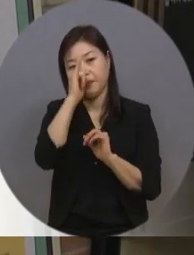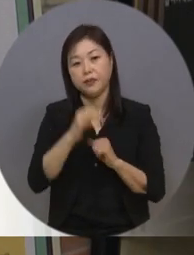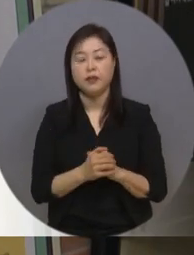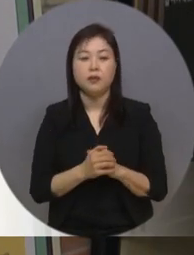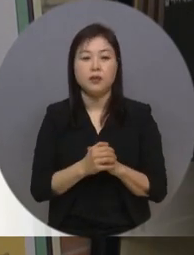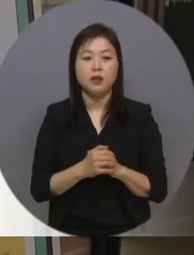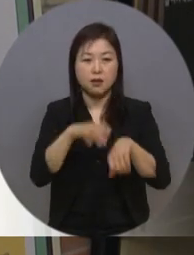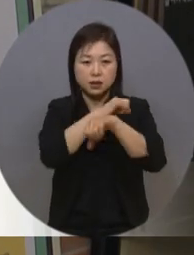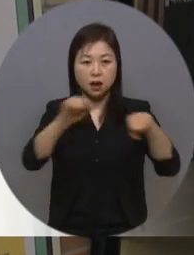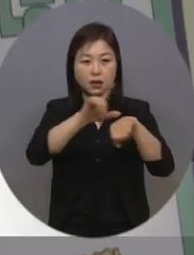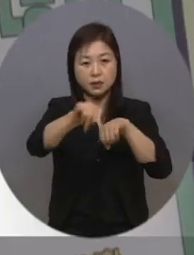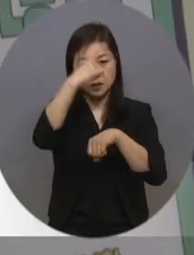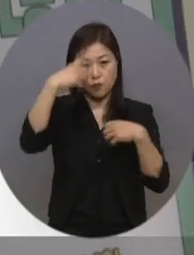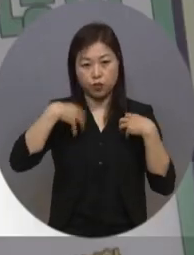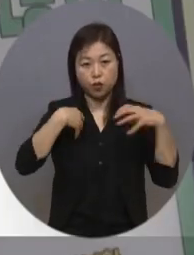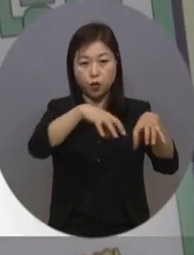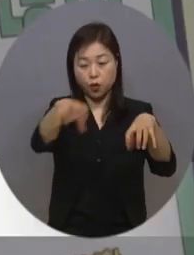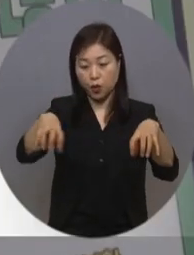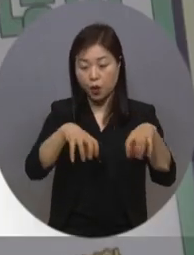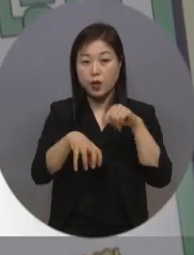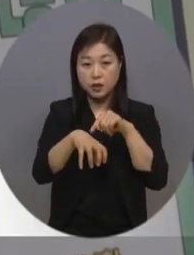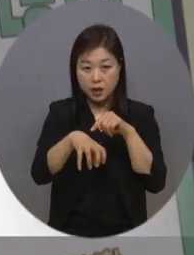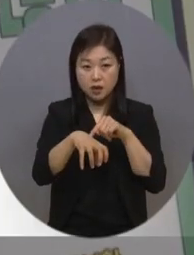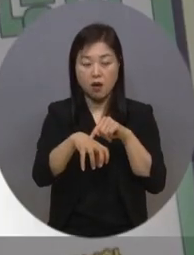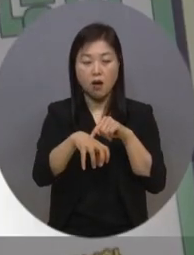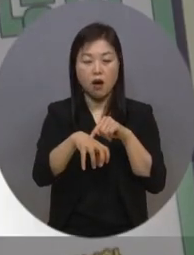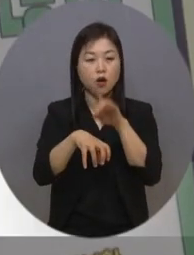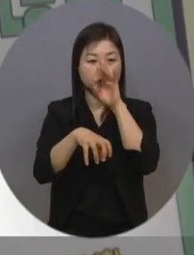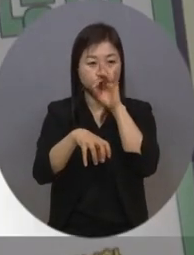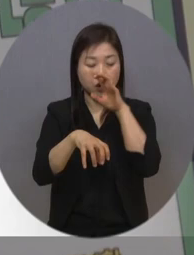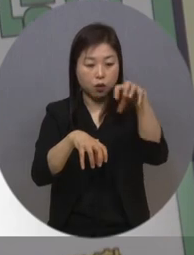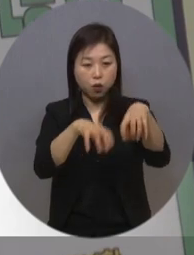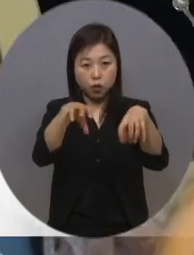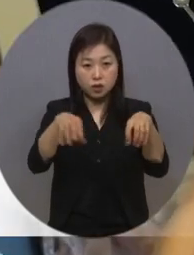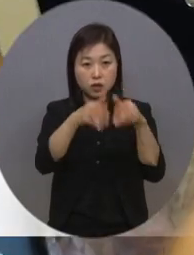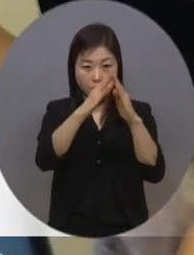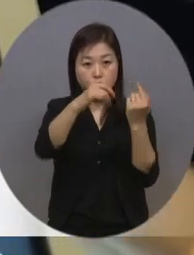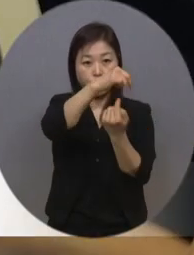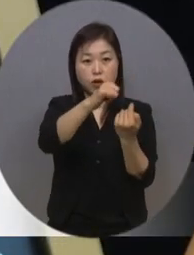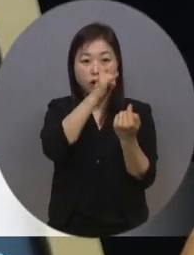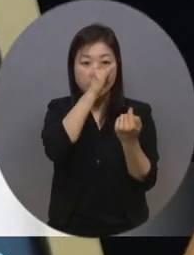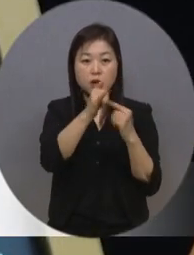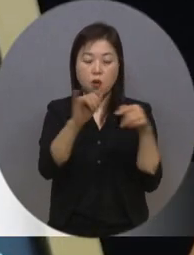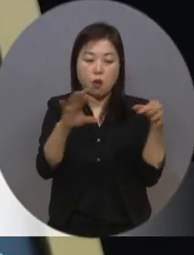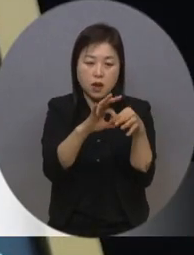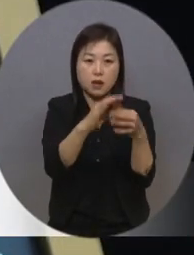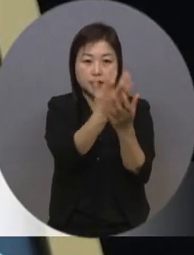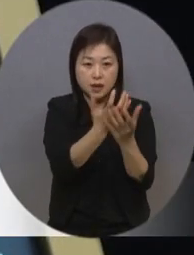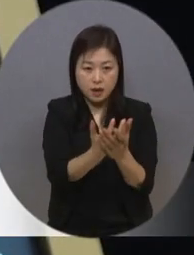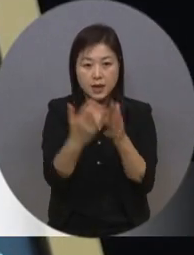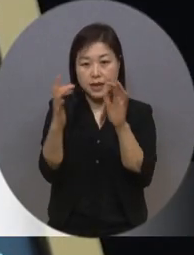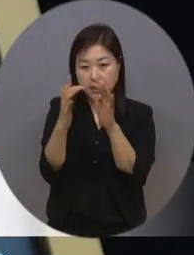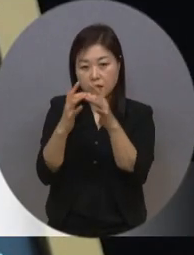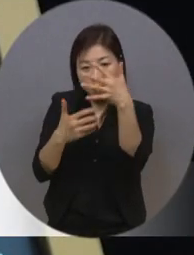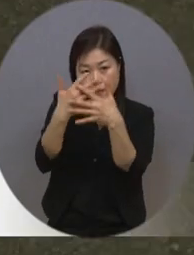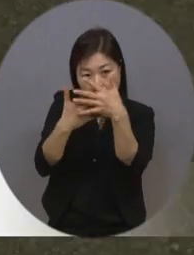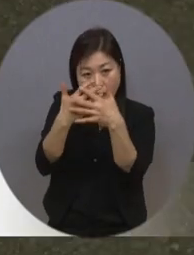지방자치단체 단위로 디지털 문외교육 거점기관을 선정해 지원하고 관련 학습자료와 온라인 강의도